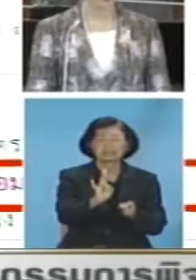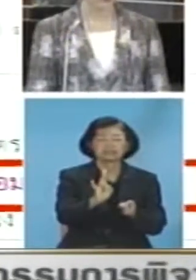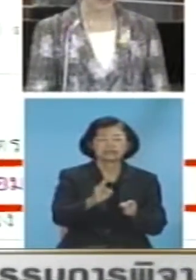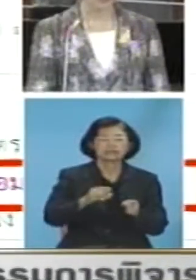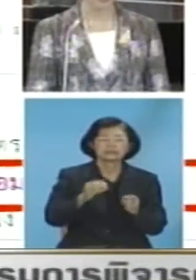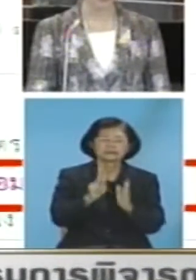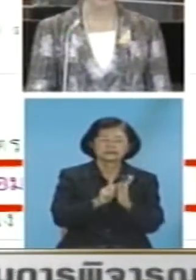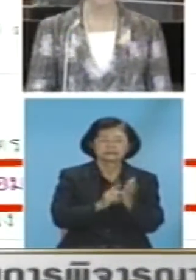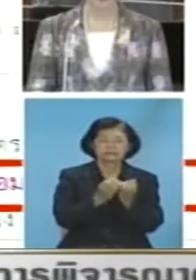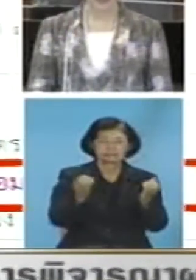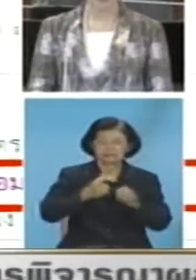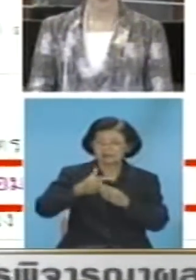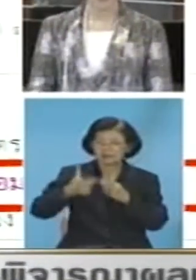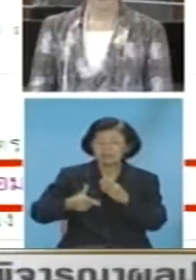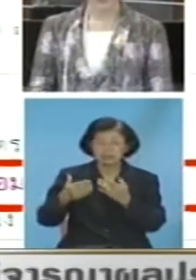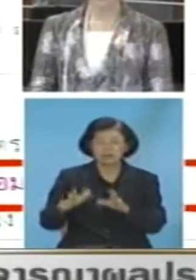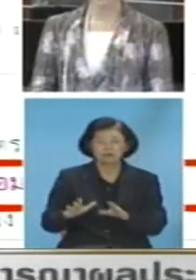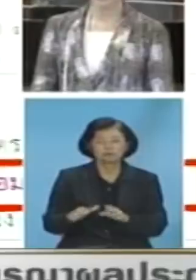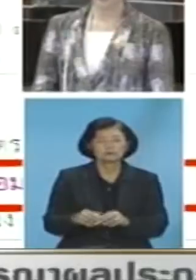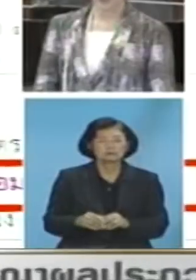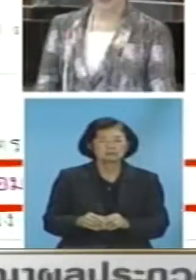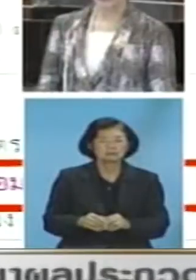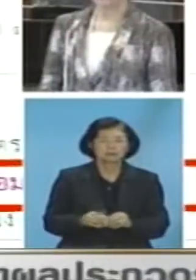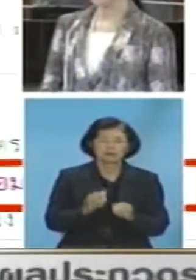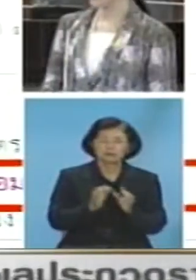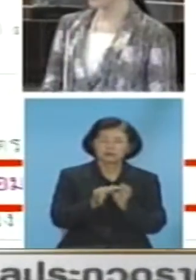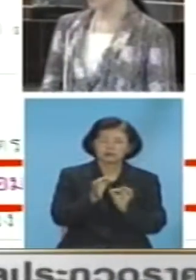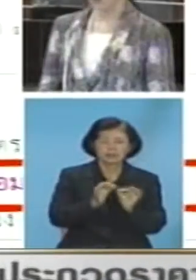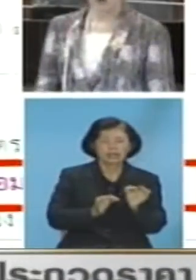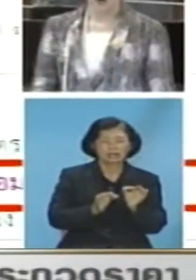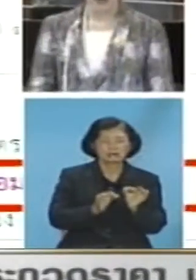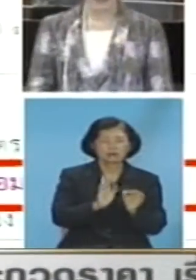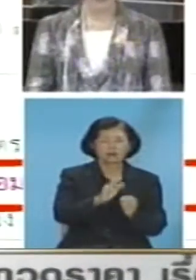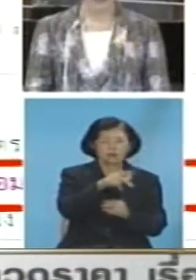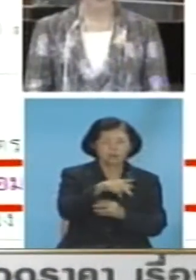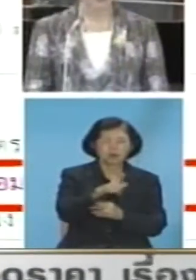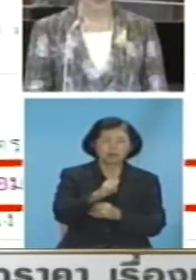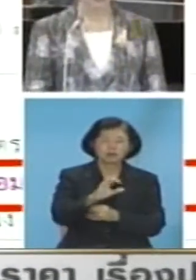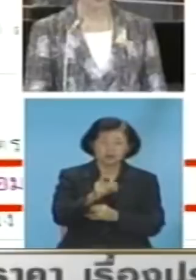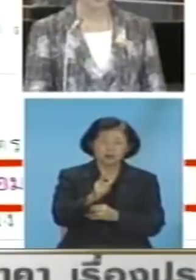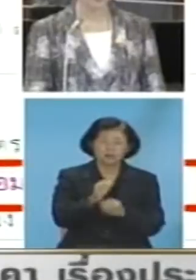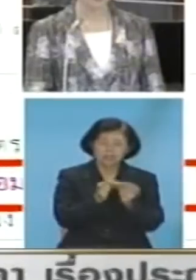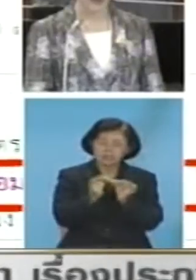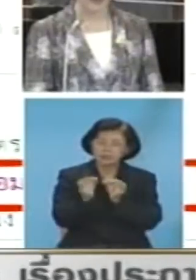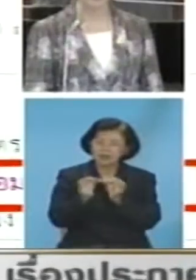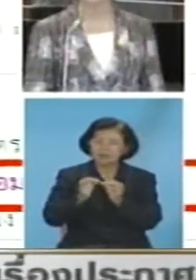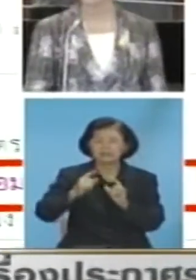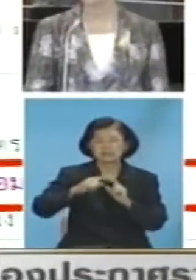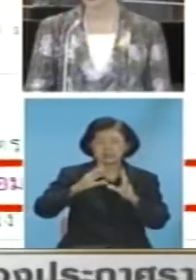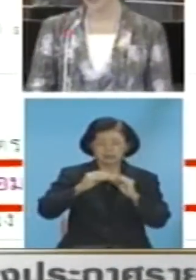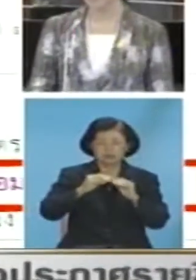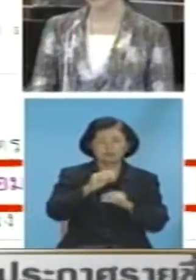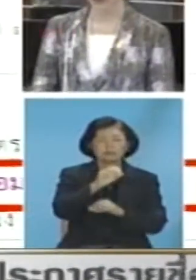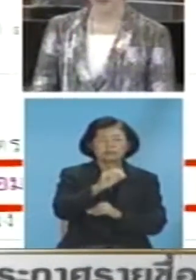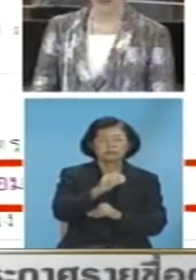รมนูญได้ถูกยกเลิกไปแล้วแม้ผู้แทนคดีของปปช. จะได้พยายามอธิบายต่อที่ประชุมสภาแห่งนี้ในทางตร